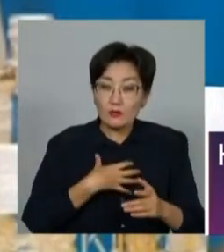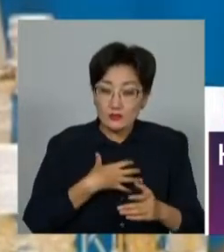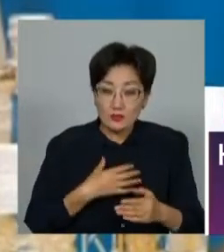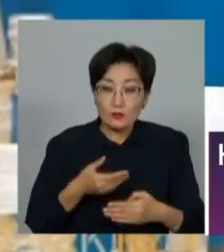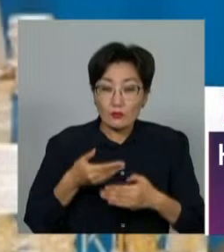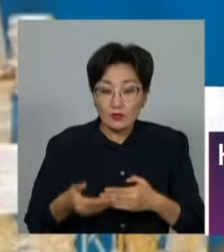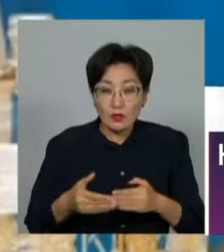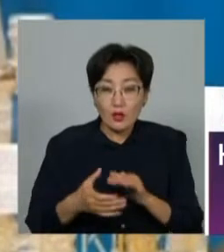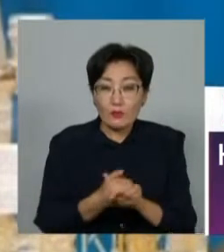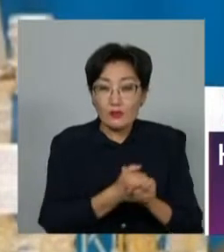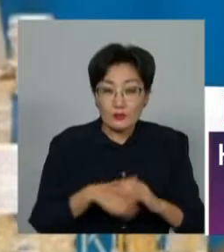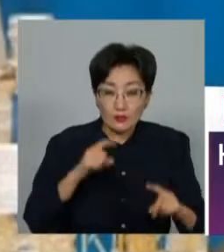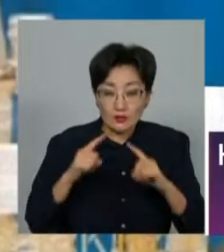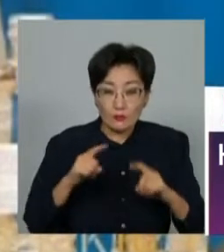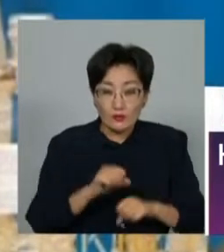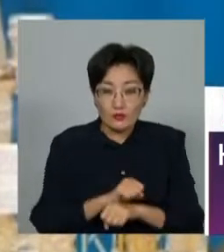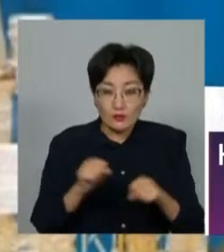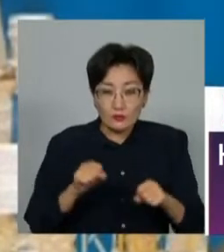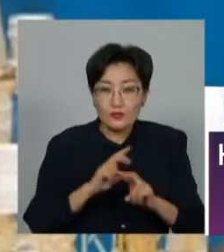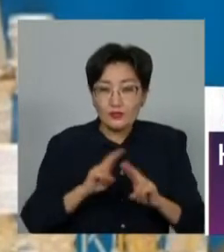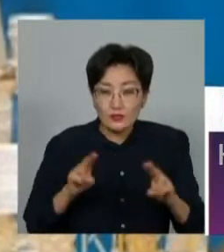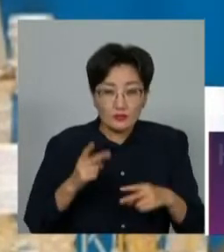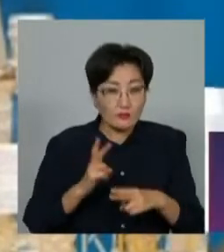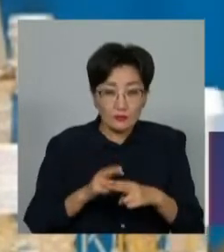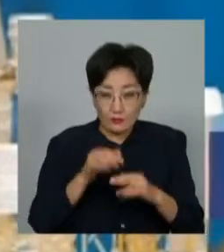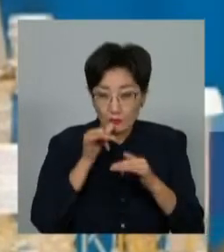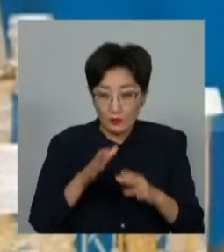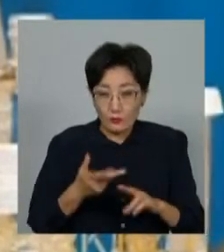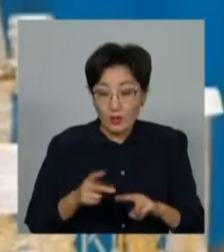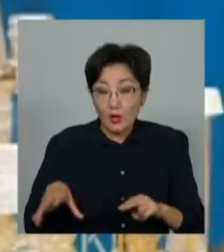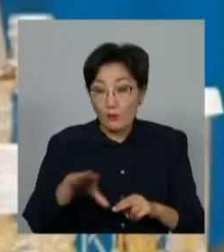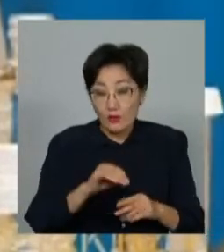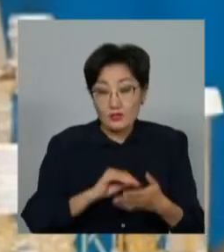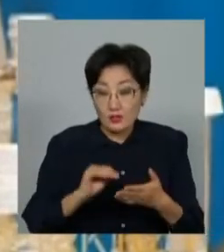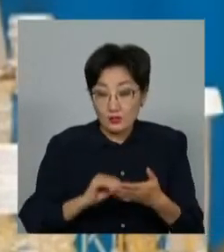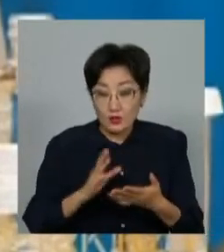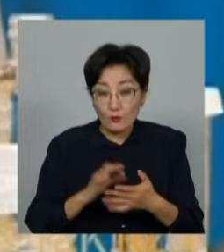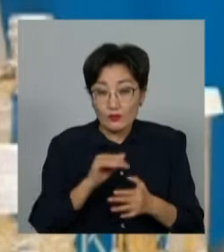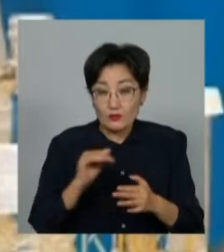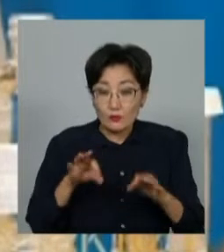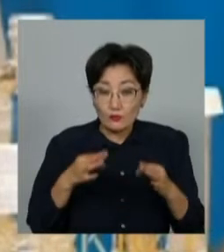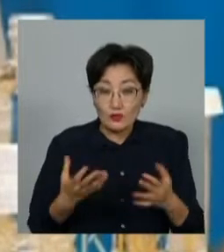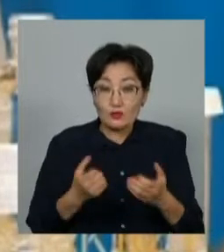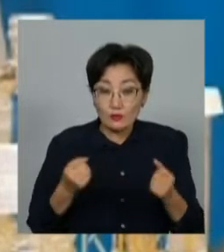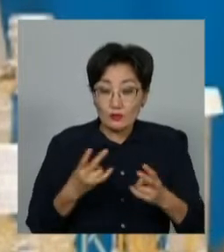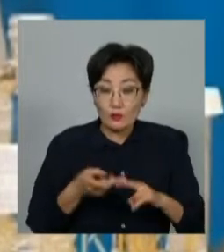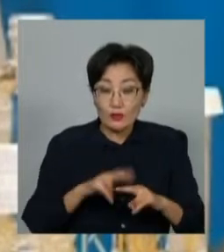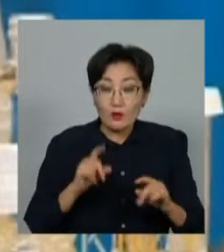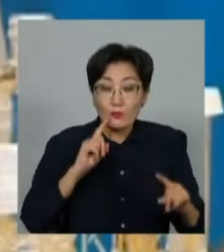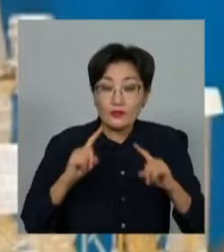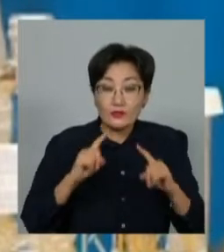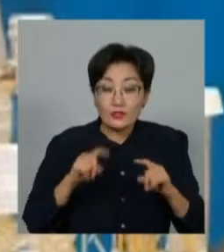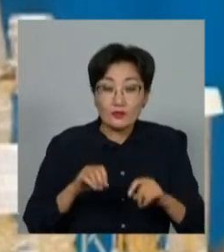қадам. Бейбіт жиналыстар мен демонстрацияларға ешкімде кедергі келтірмейді. Онда бәрі жазылған, ресми рұқсат алуға жет. Бұл